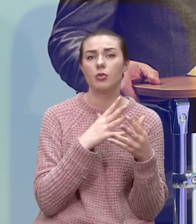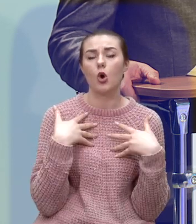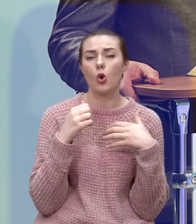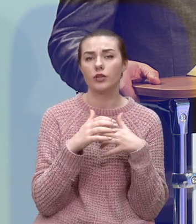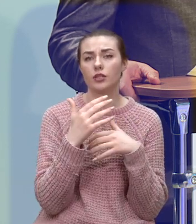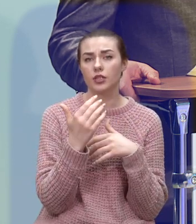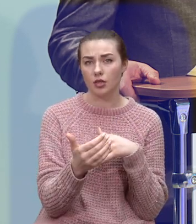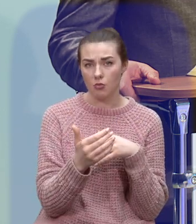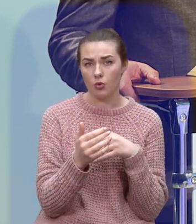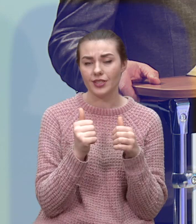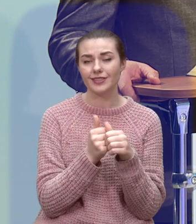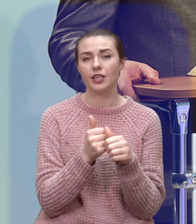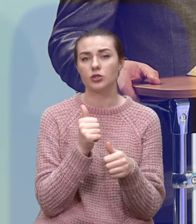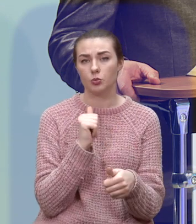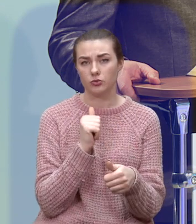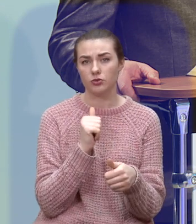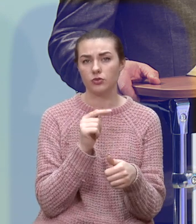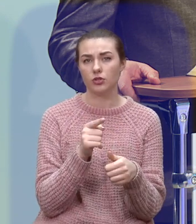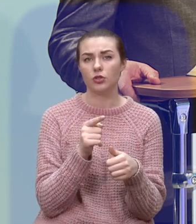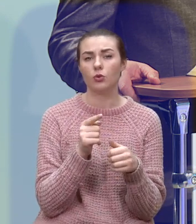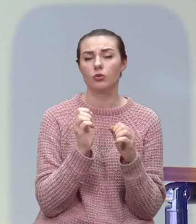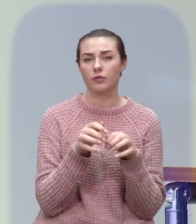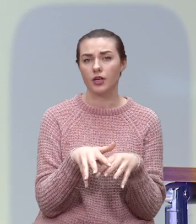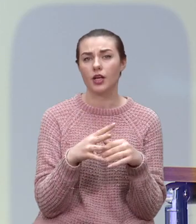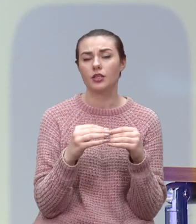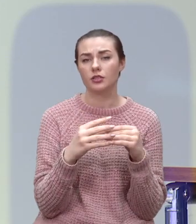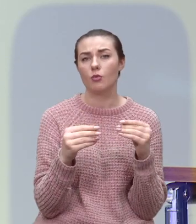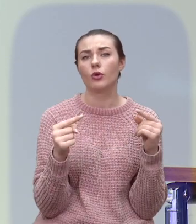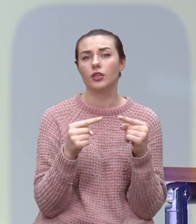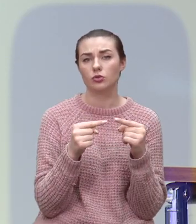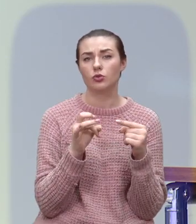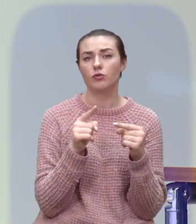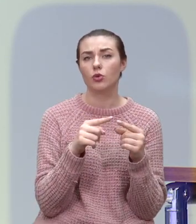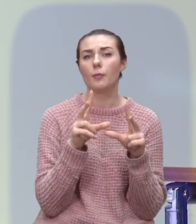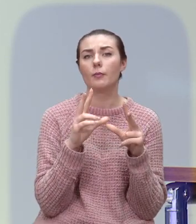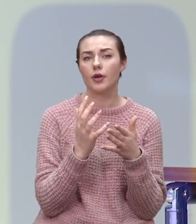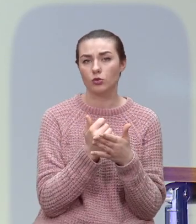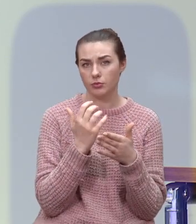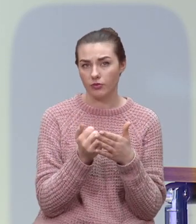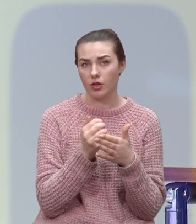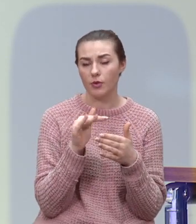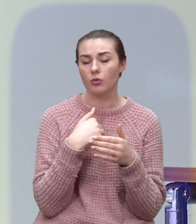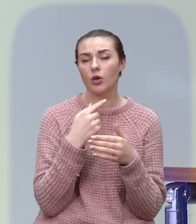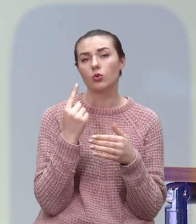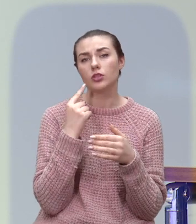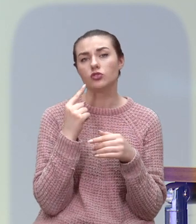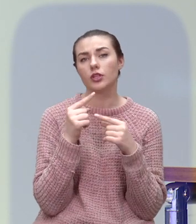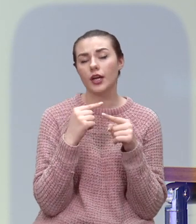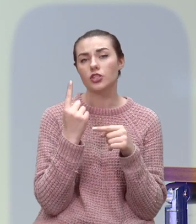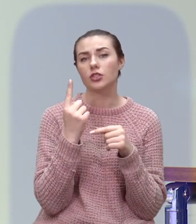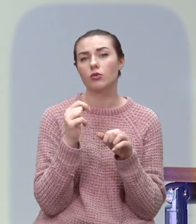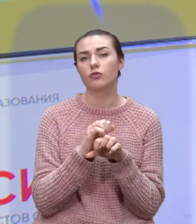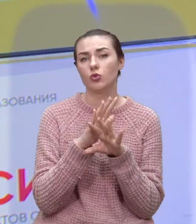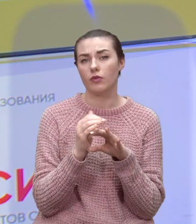отданы ему из-за отступничества и он повергал наземь истину и в том преуспевал потом я услышал речь одного